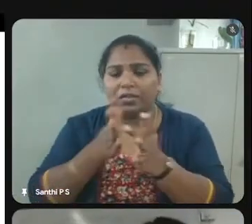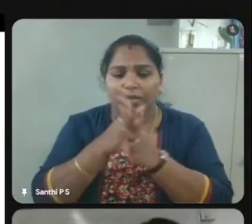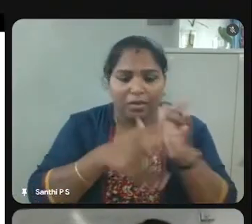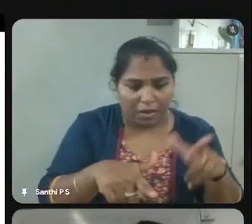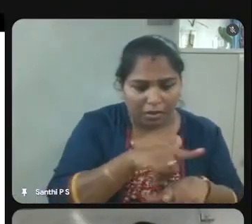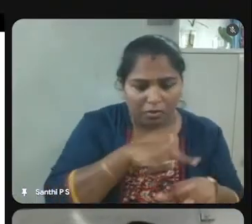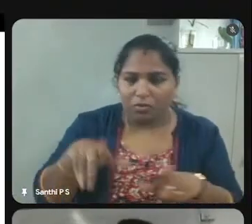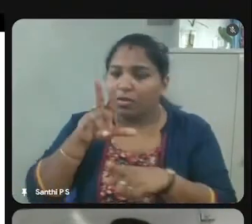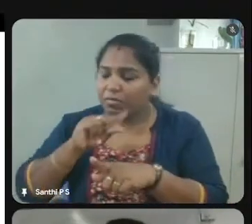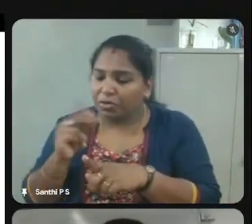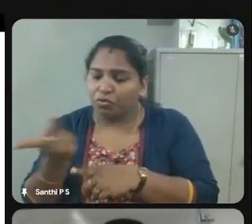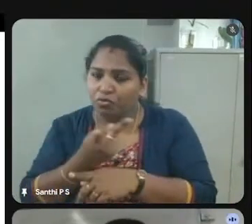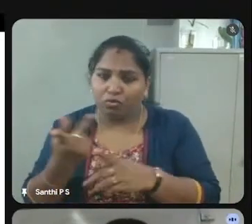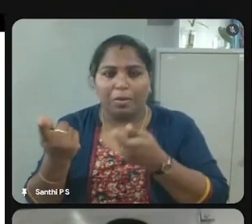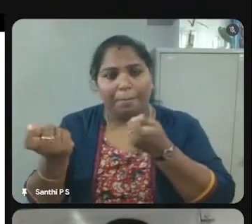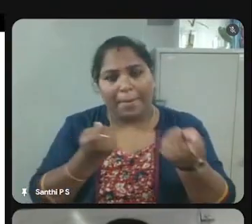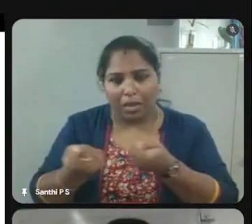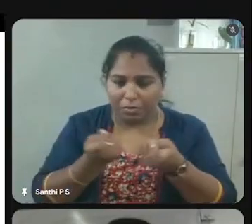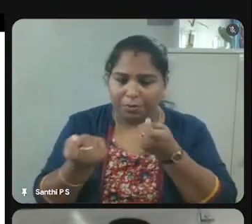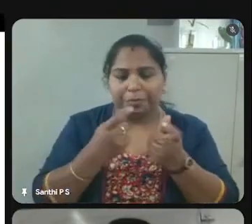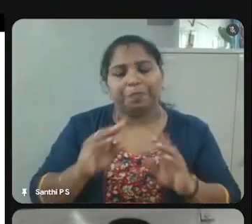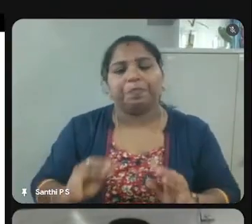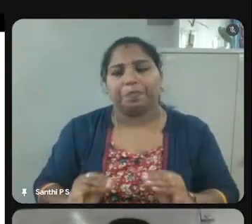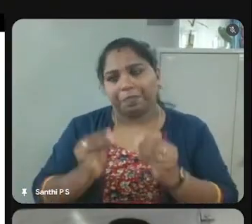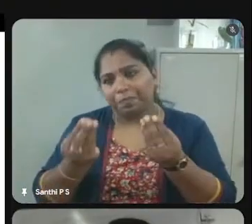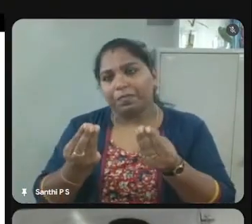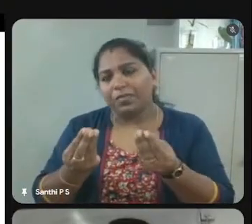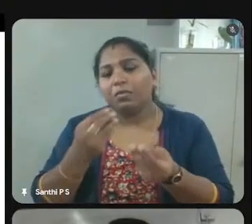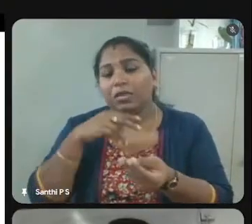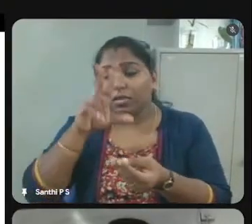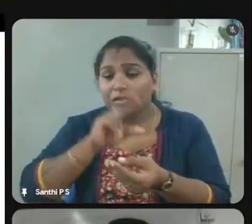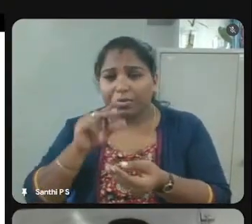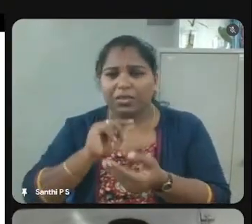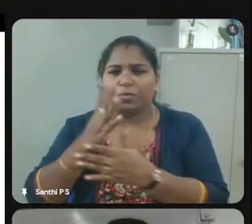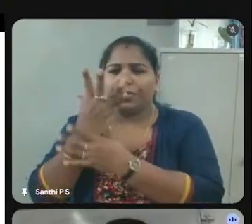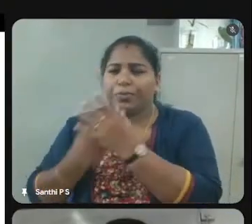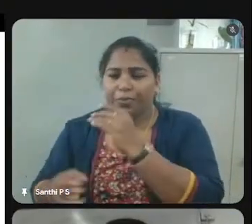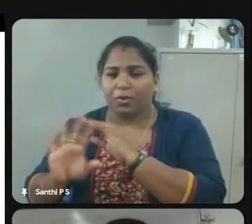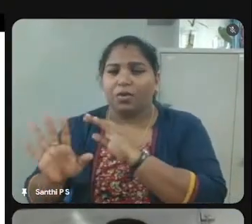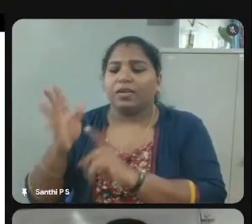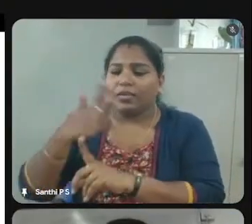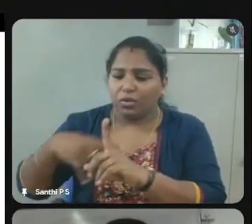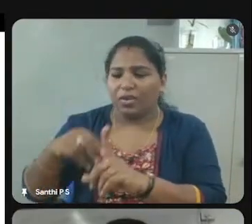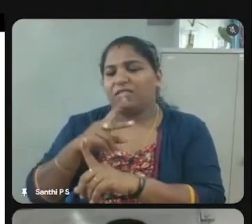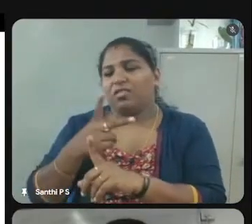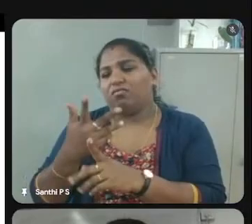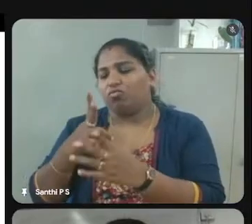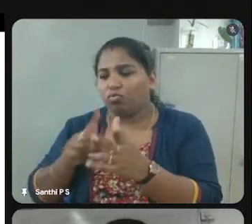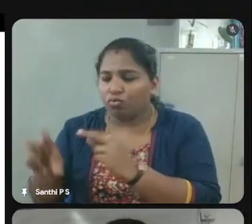പോലെ കുട്ടി പോകട്ടെ. സൈൻ ലാംഗ്വേജ് ആണെങ്കിലും സ്പീച്ചും ഉണ്ടെങ്കിൽ അത് പുറകോട്ട് പോകാതിരിക്കാനായിട്ട് മറ്റു സിറ്റുവേഷൻസ് ശ്രദ്ധിച്ചു നോക്കുക